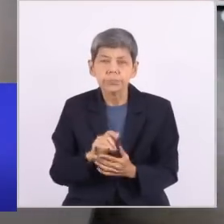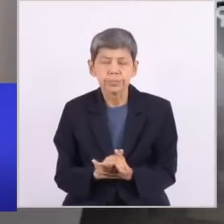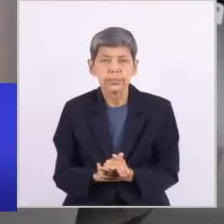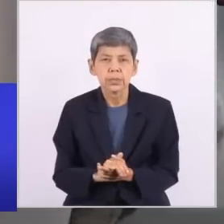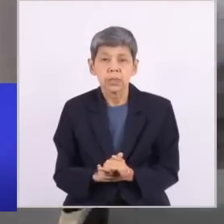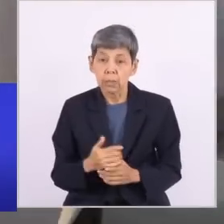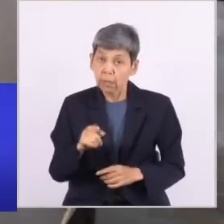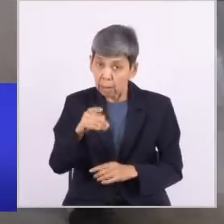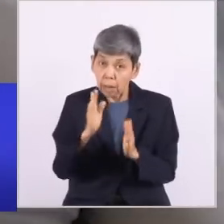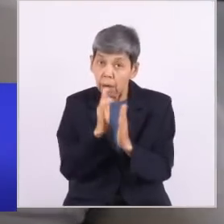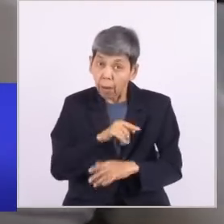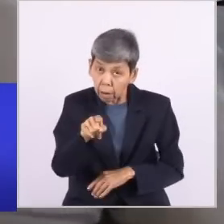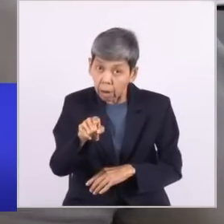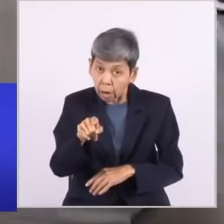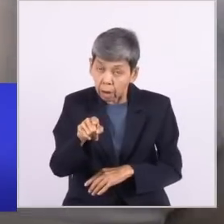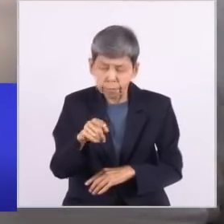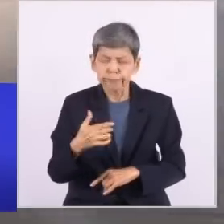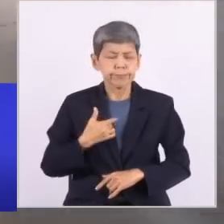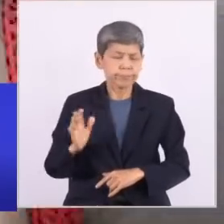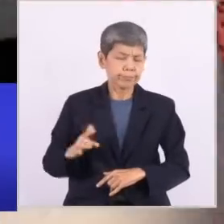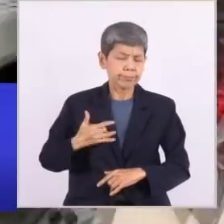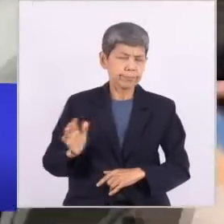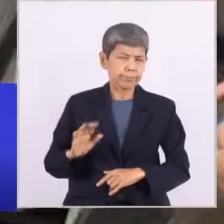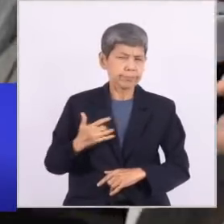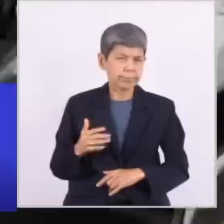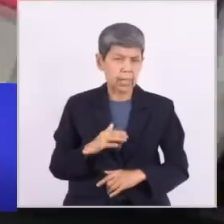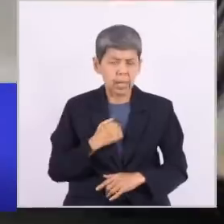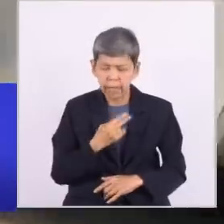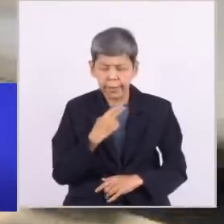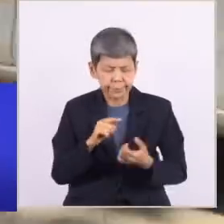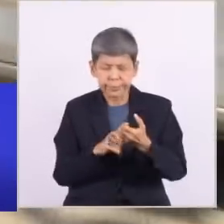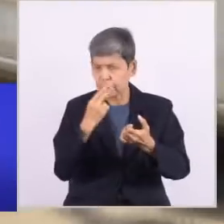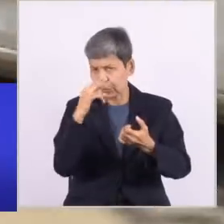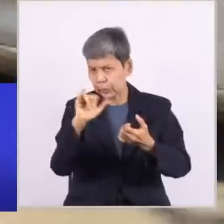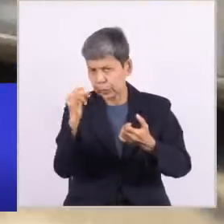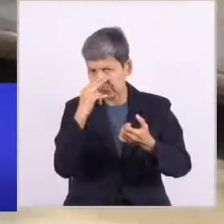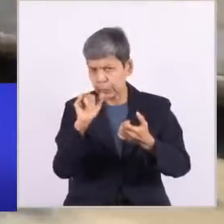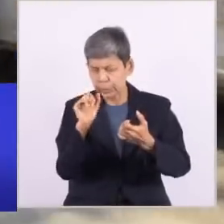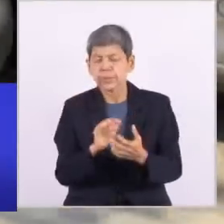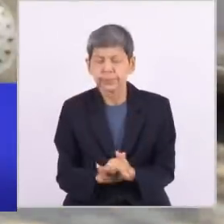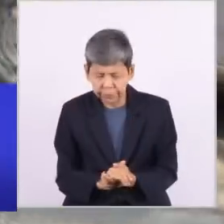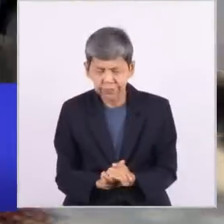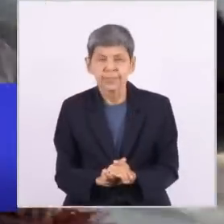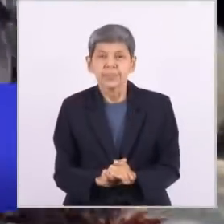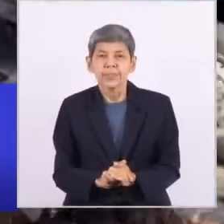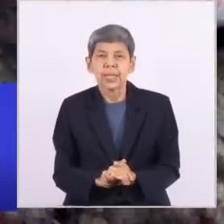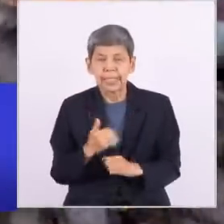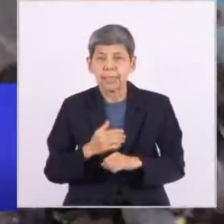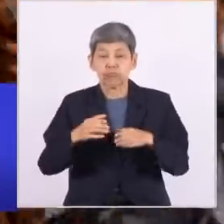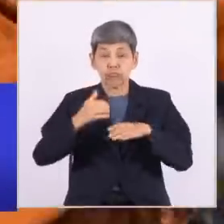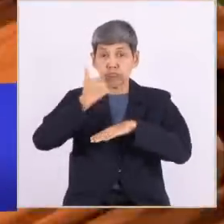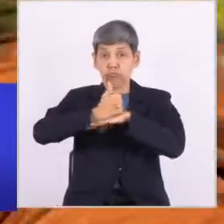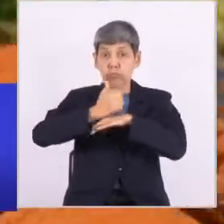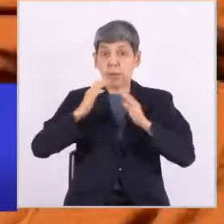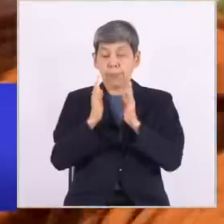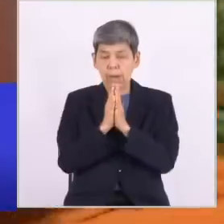กลงใช่พระอาจารย์เปล่า ไม่ใช ่ยังไม่เห็นคลิปเขาบอกอย่างนี้ ครับทีนี้เนี่ยนาทีแรกที่ท่านเจ้าคณะอำเภอเนี่ย